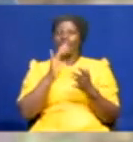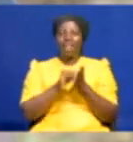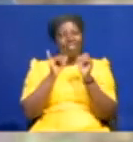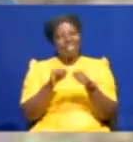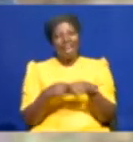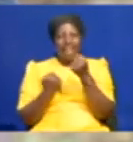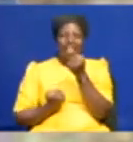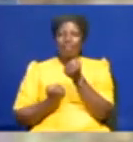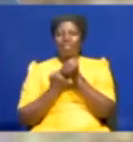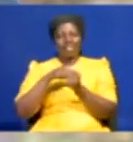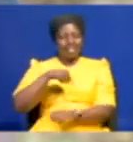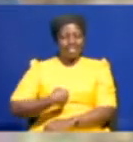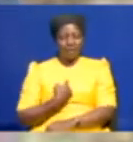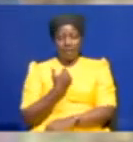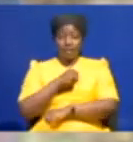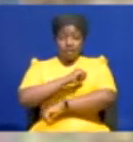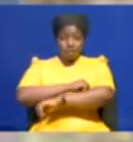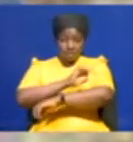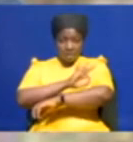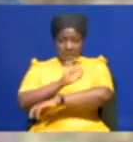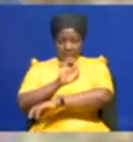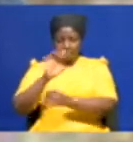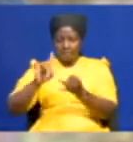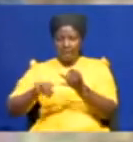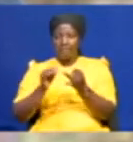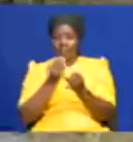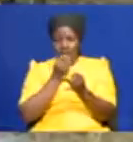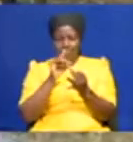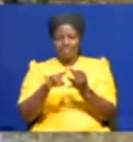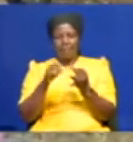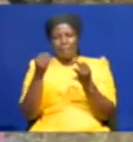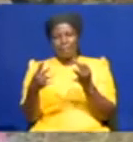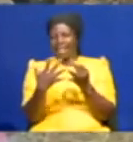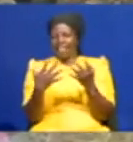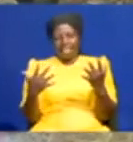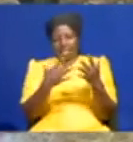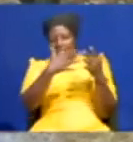Tuna school fees, mahitaji ya chakula na mambo mengi.